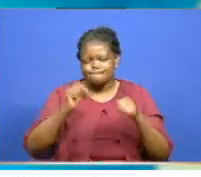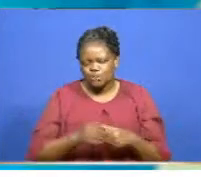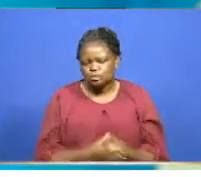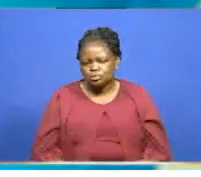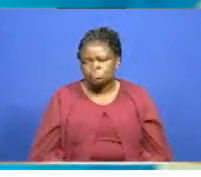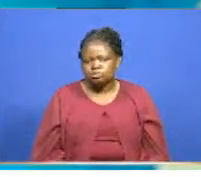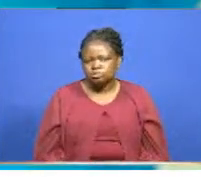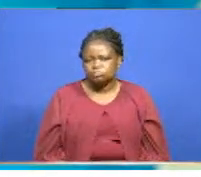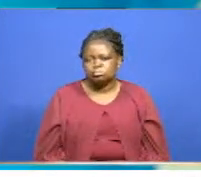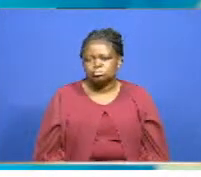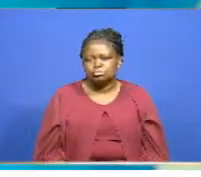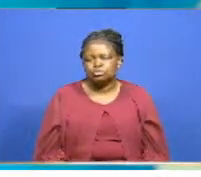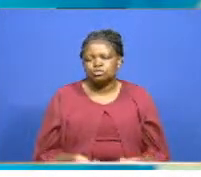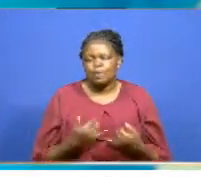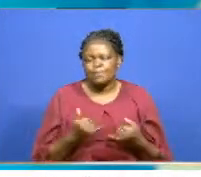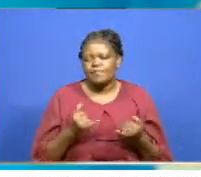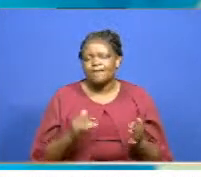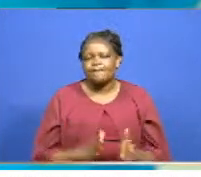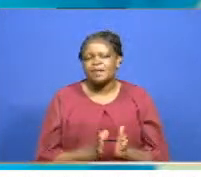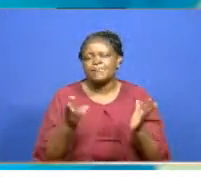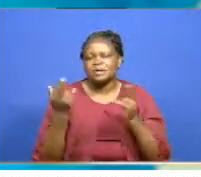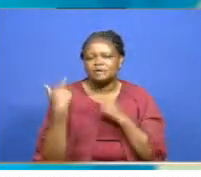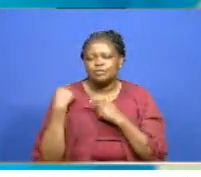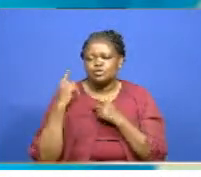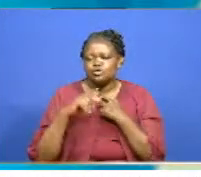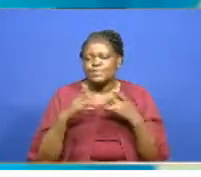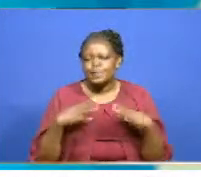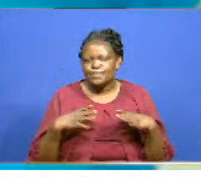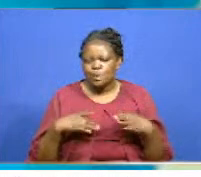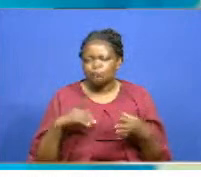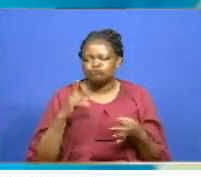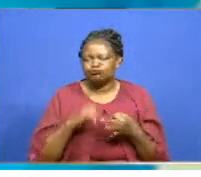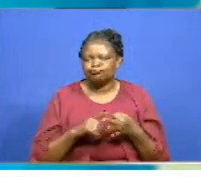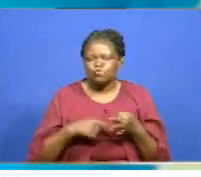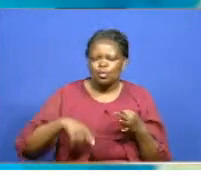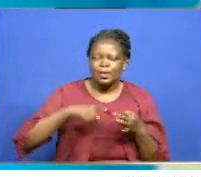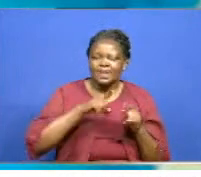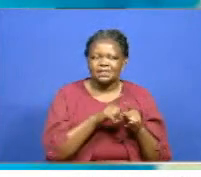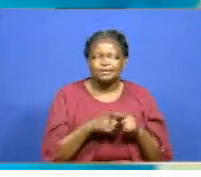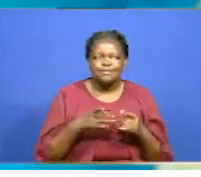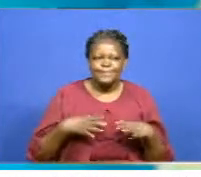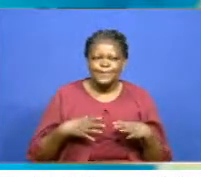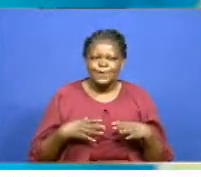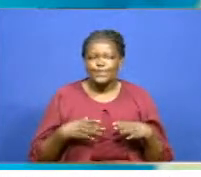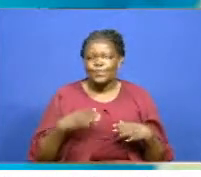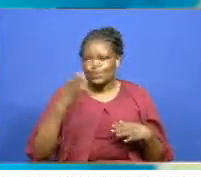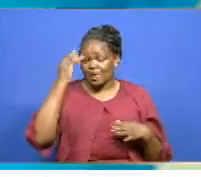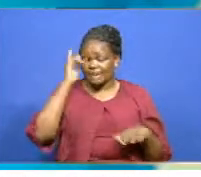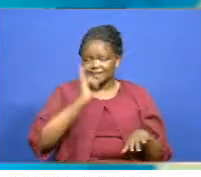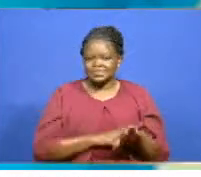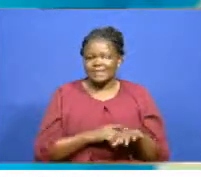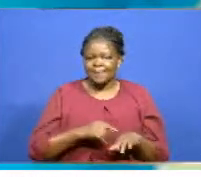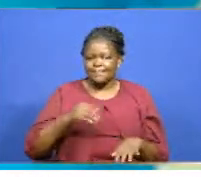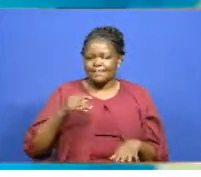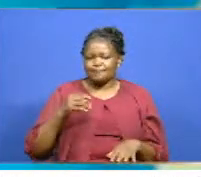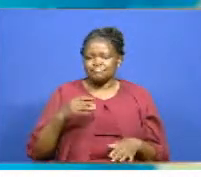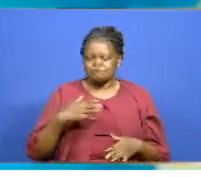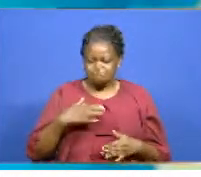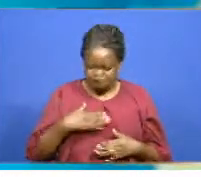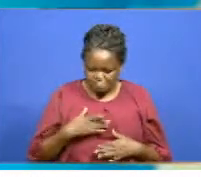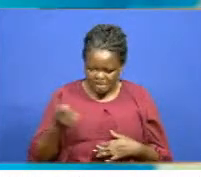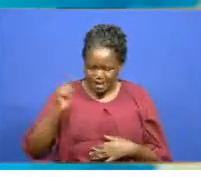mandate kutimiza ahadi zao kwa wananchi, na pia issue imekuwa sisi kama wananchi, kwa sababu wakati mheshimiwa anakuja kule